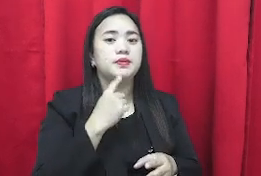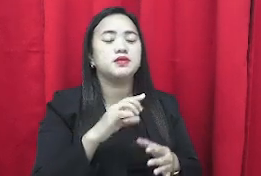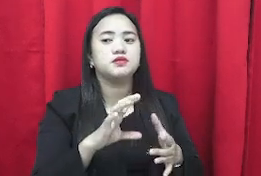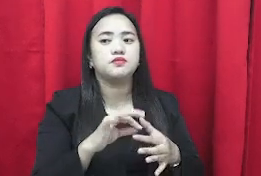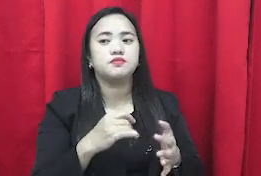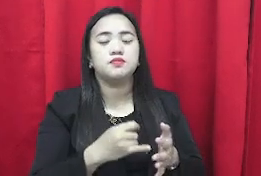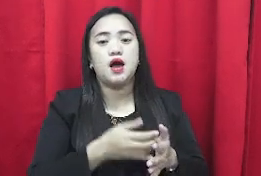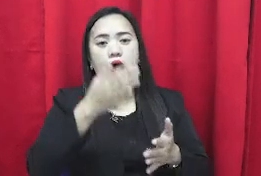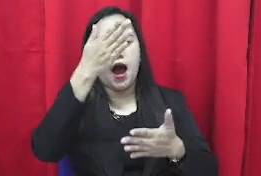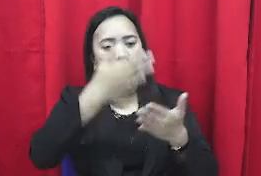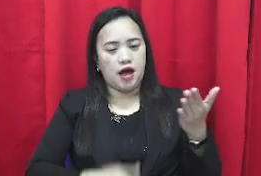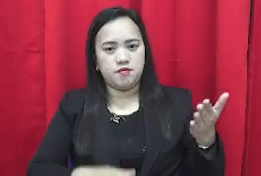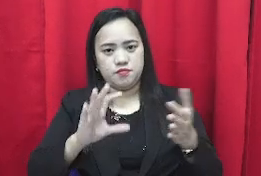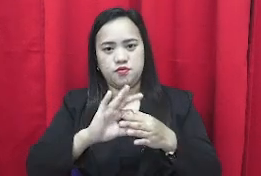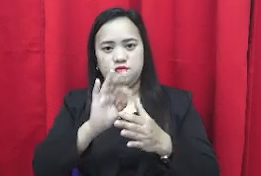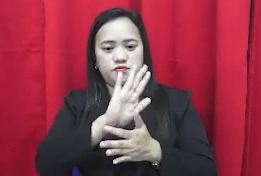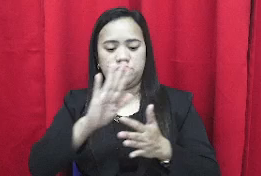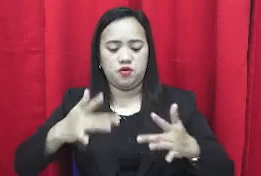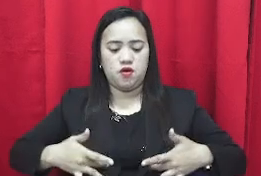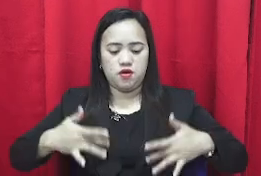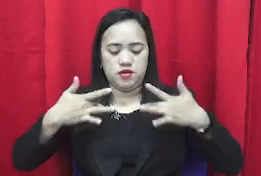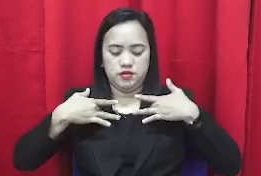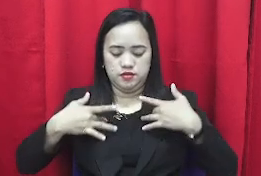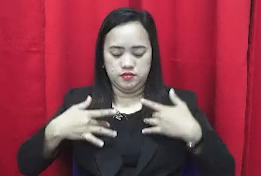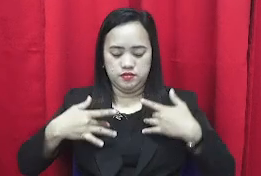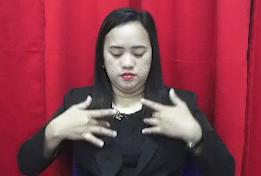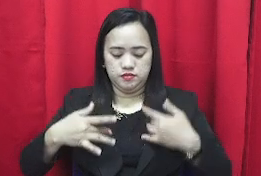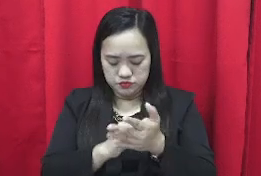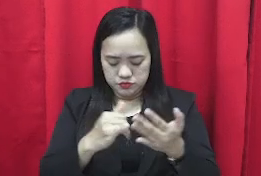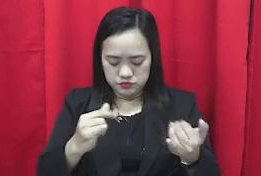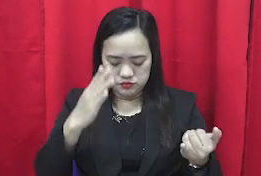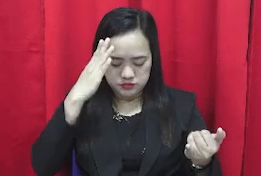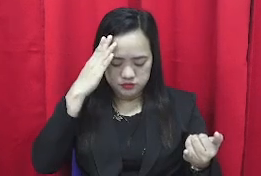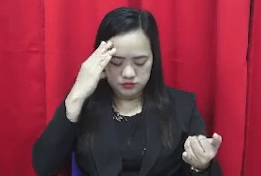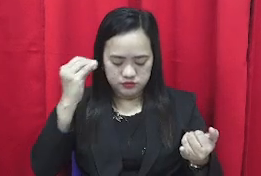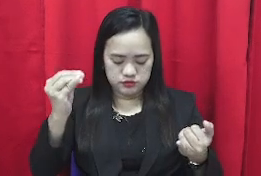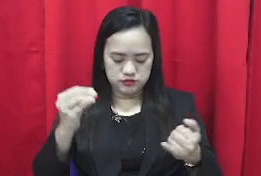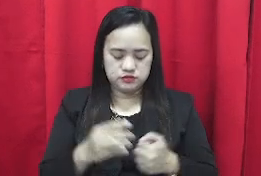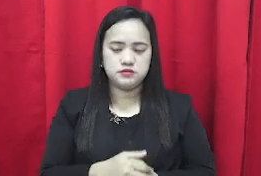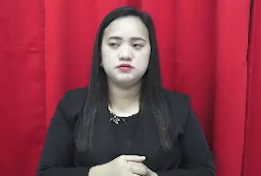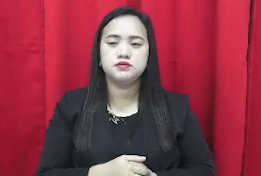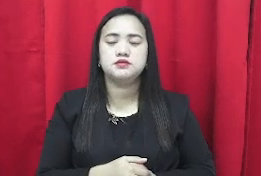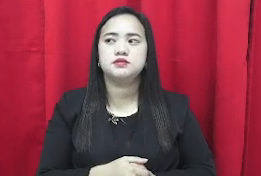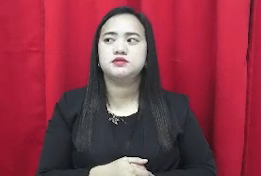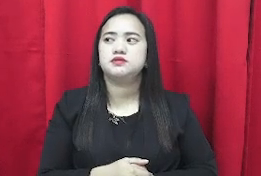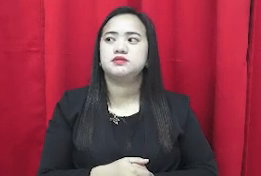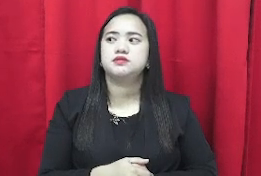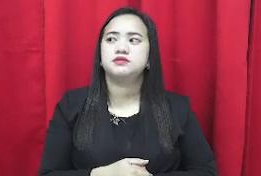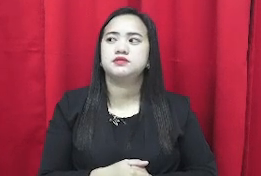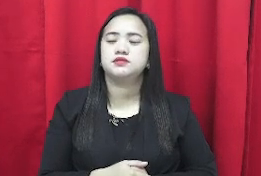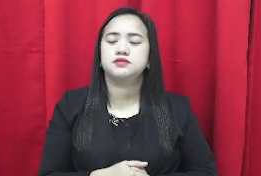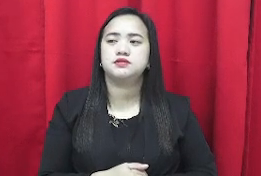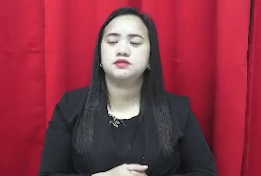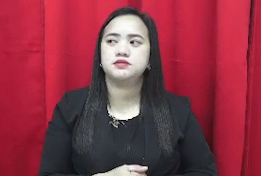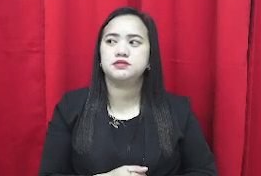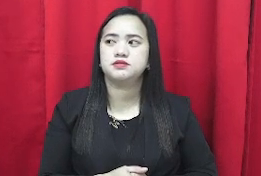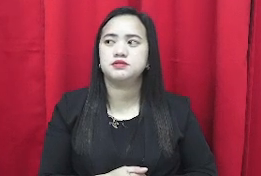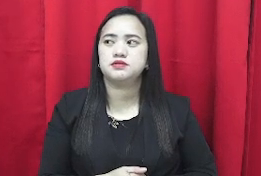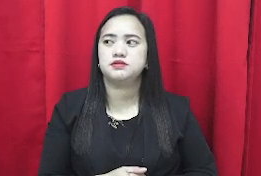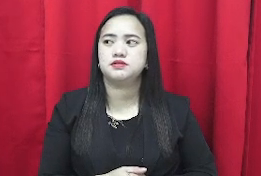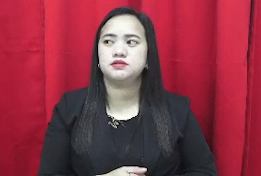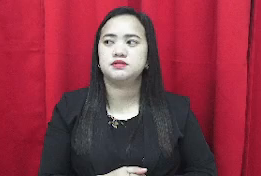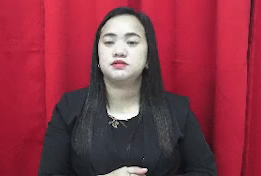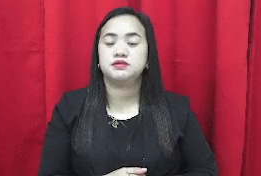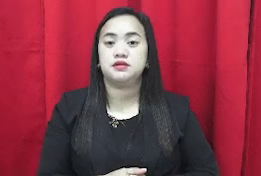half of your life you will miss it yung ganyang expression na sinasabi natin because Ako nga it tatay na ako eh Gusto ko pa